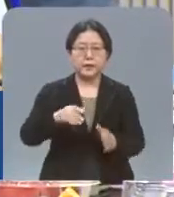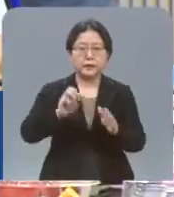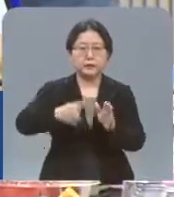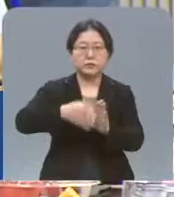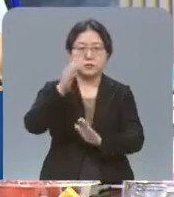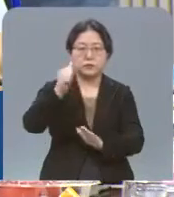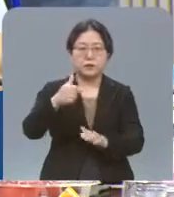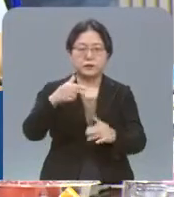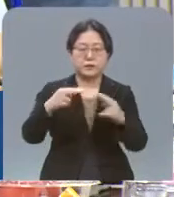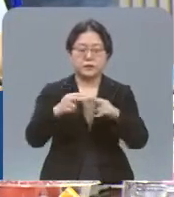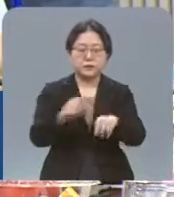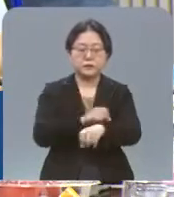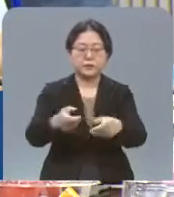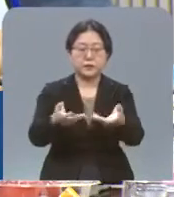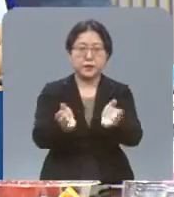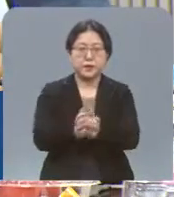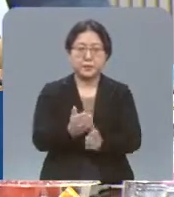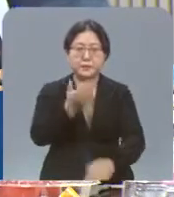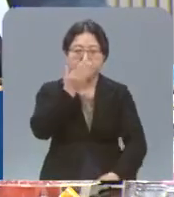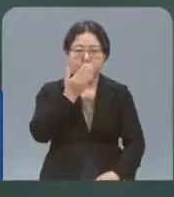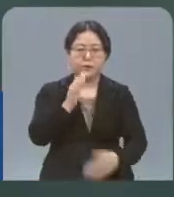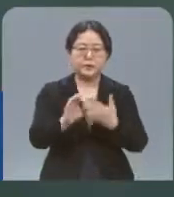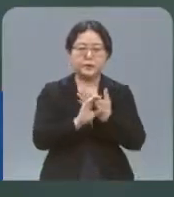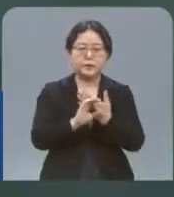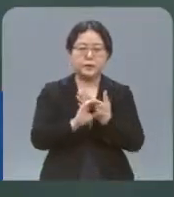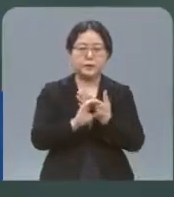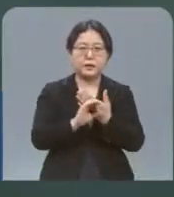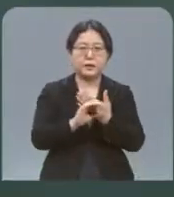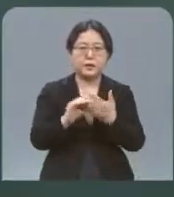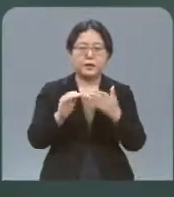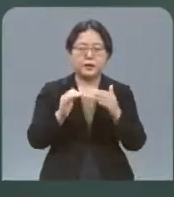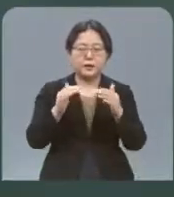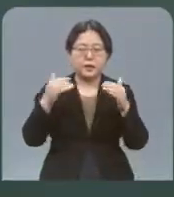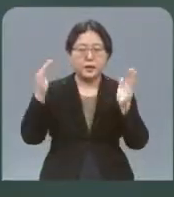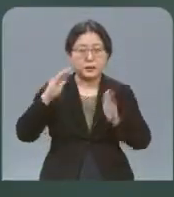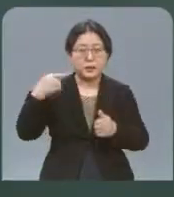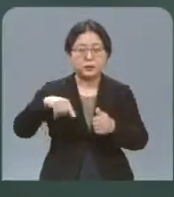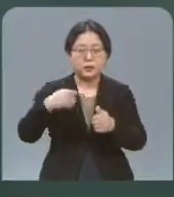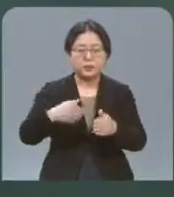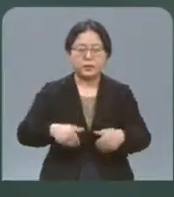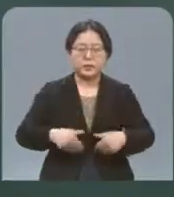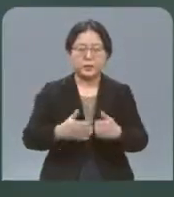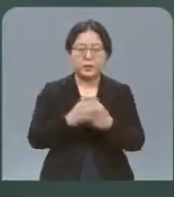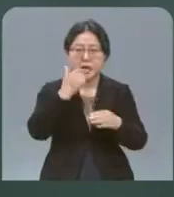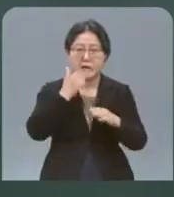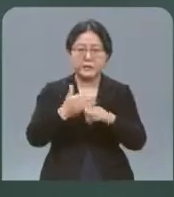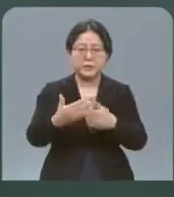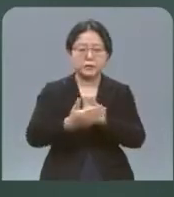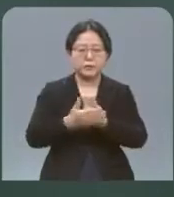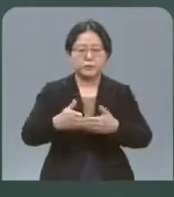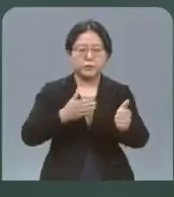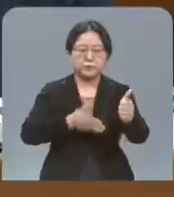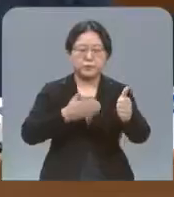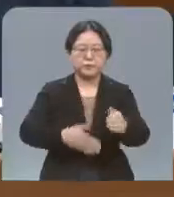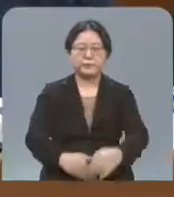광주시장은 반도체 특화단지가 가능하려면 인재 양성이 필수적이라며 민주당의 협조를